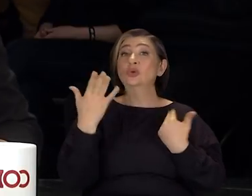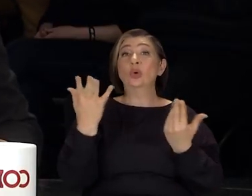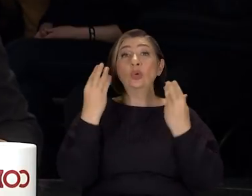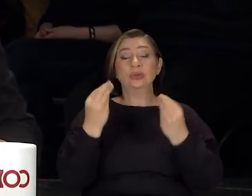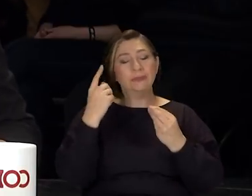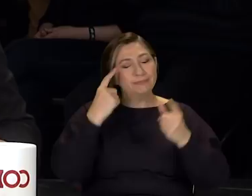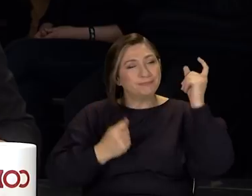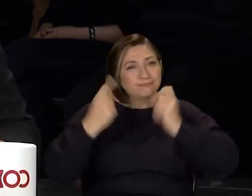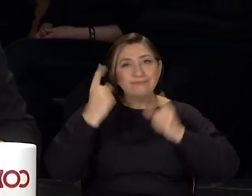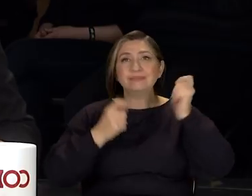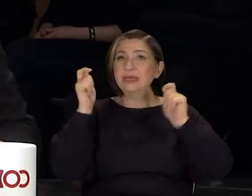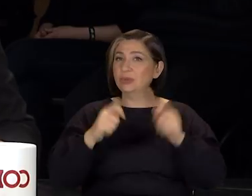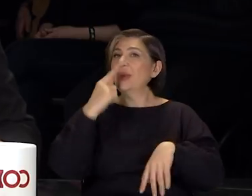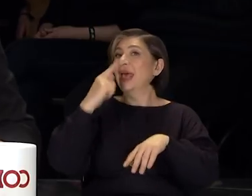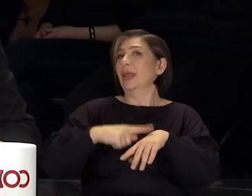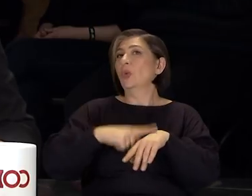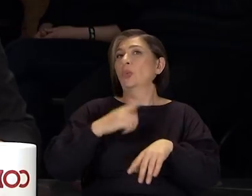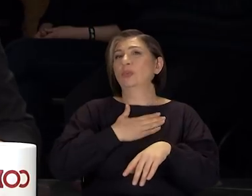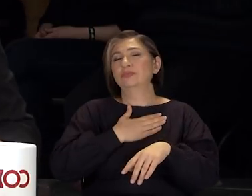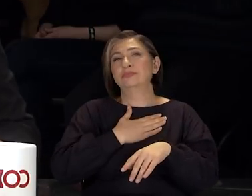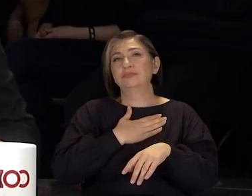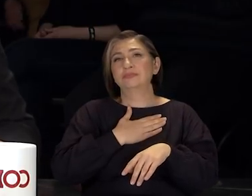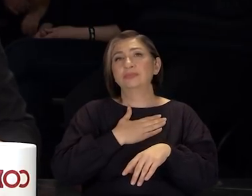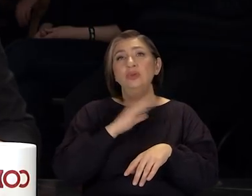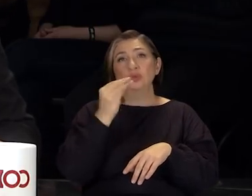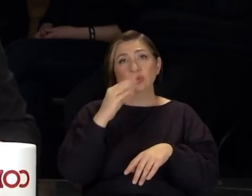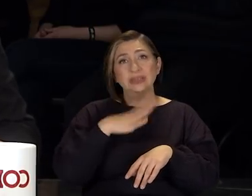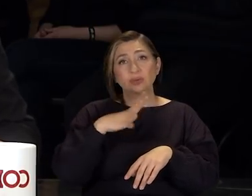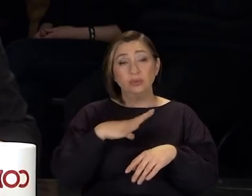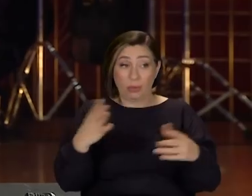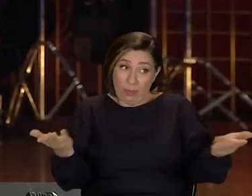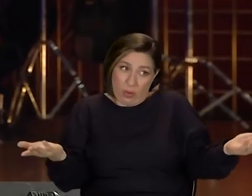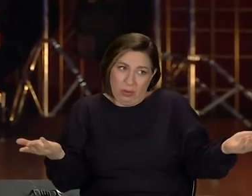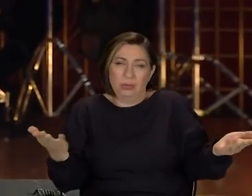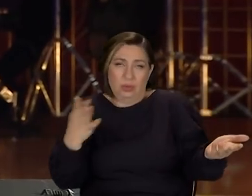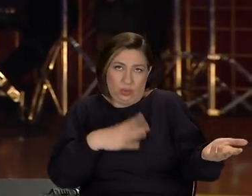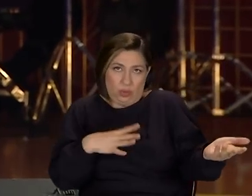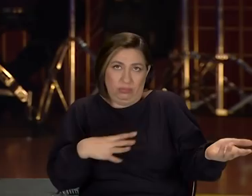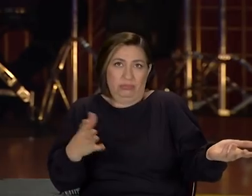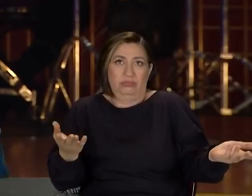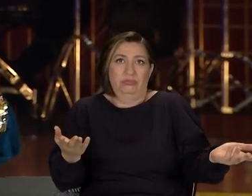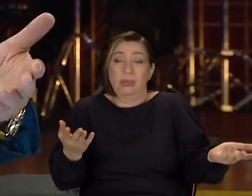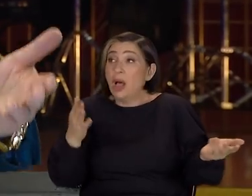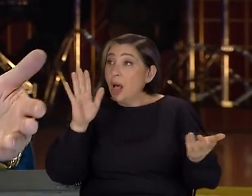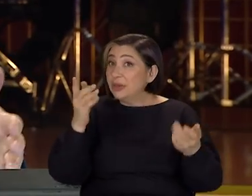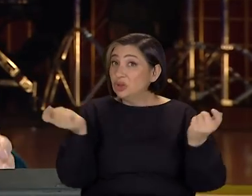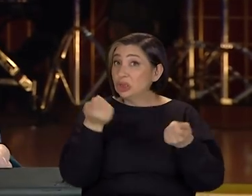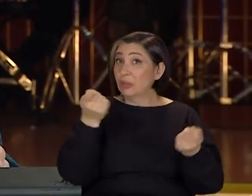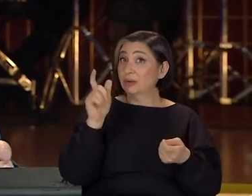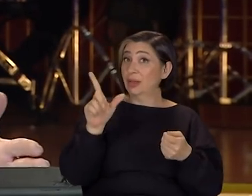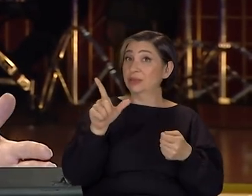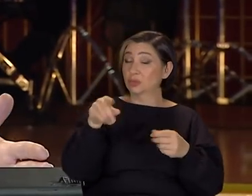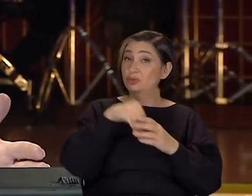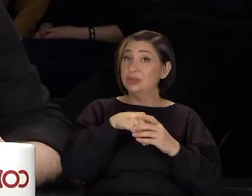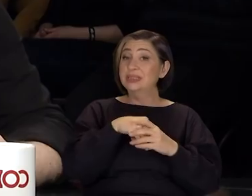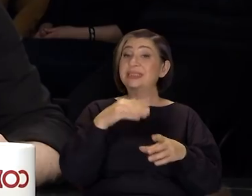güzel üretebileceğime inanıyorum tekrar. Ve yani, çocuk istiyor musunuz? Tabii ki. İstiyorsunuz. Tabii ki istiyorum. Ama çalışmak da lazım onun